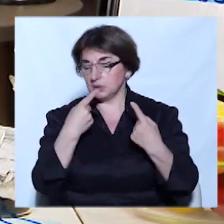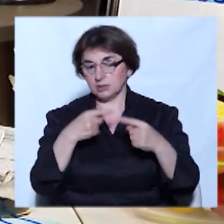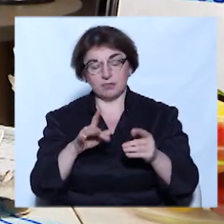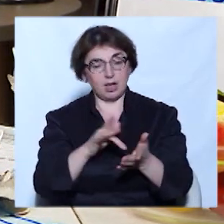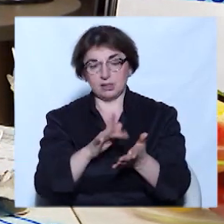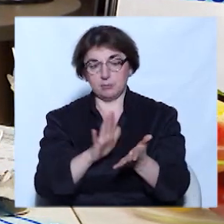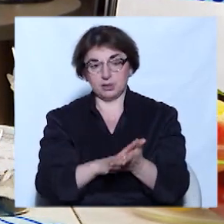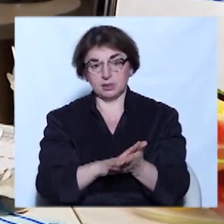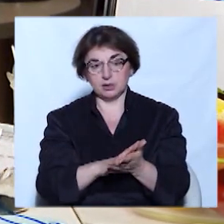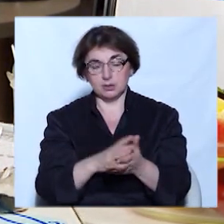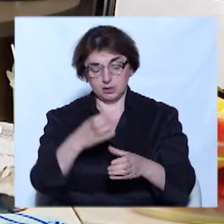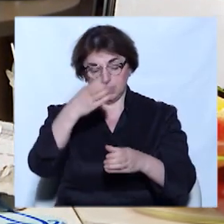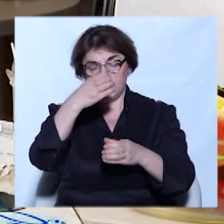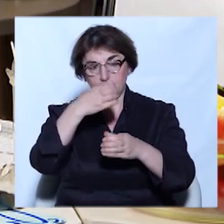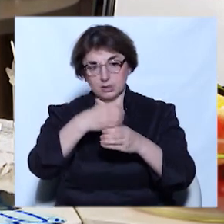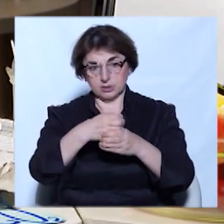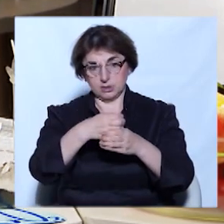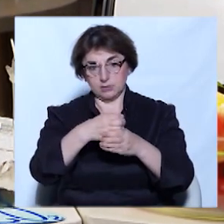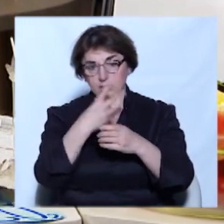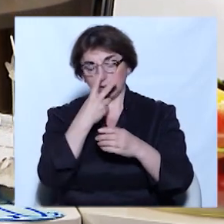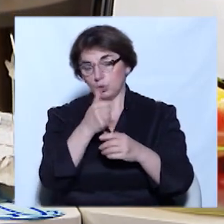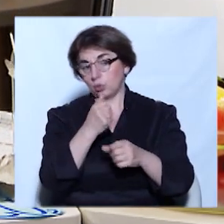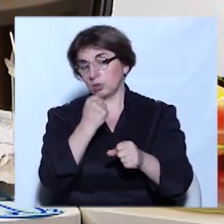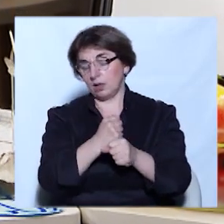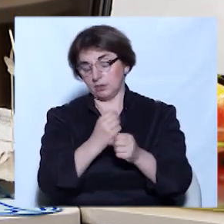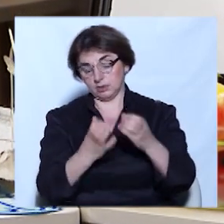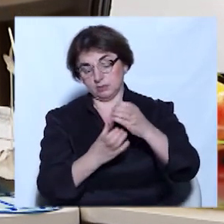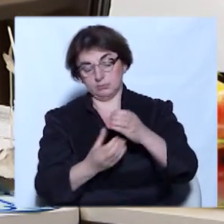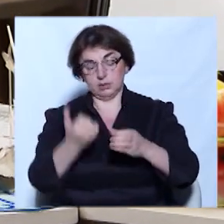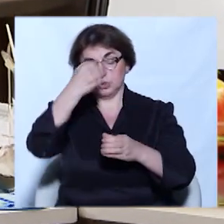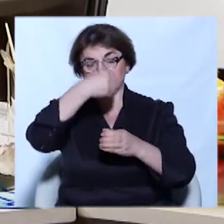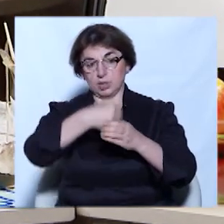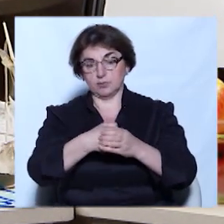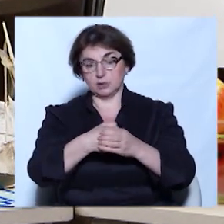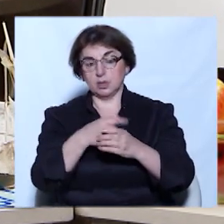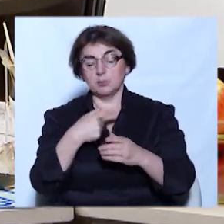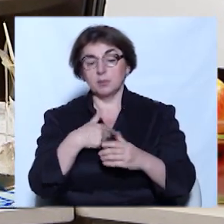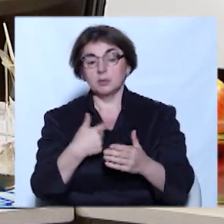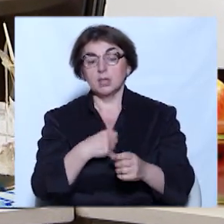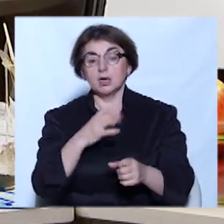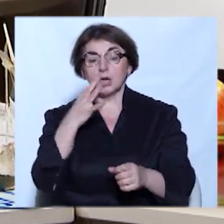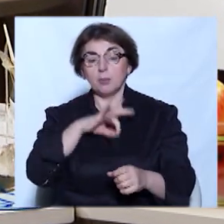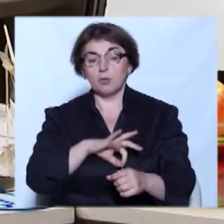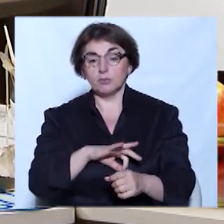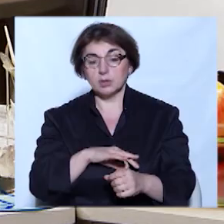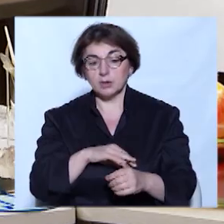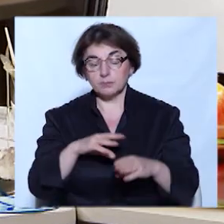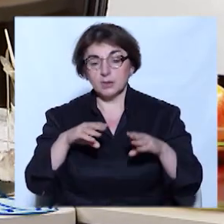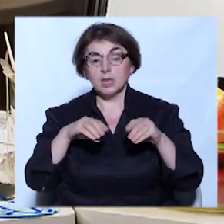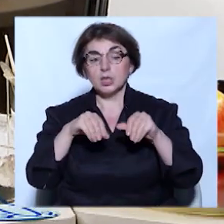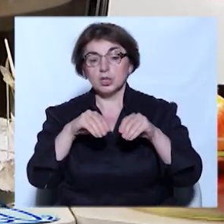არაფერი, ჩავდოთ აი ასეთი მოწყობილობის სახით. მე მინდა გამოვიყენო